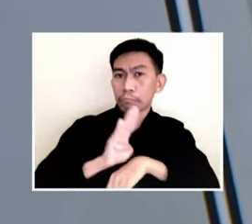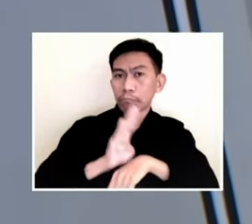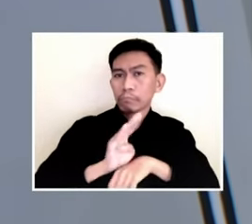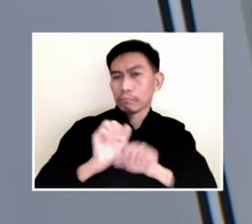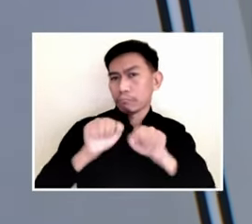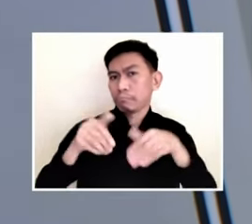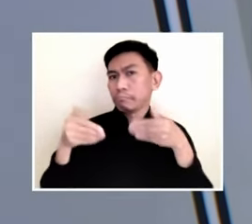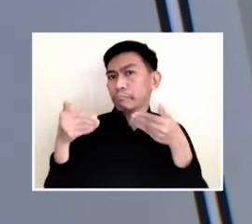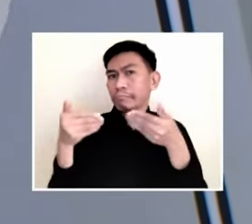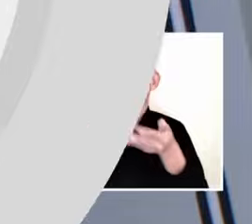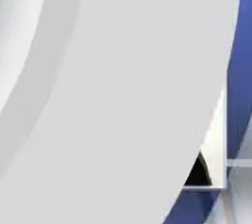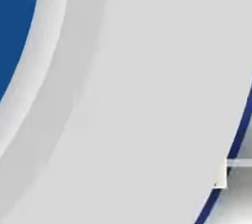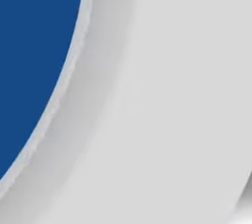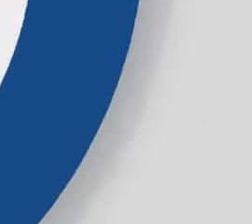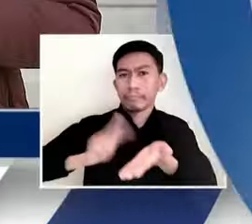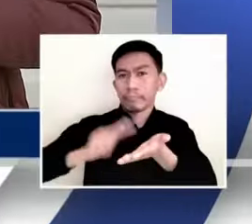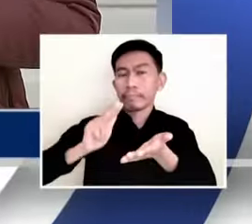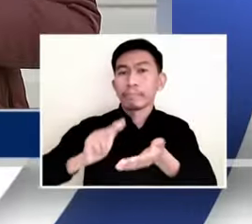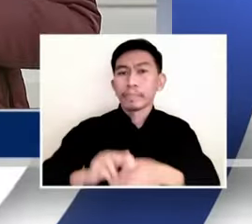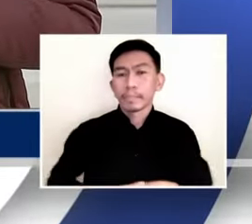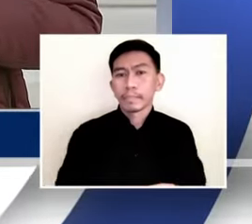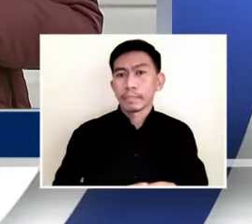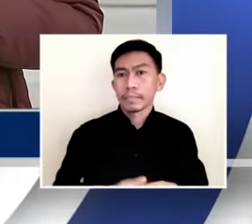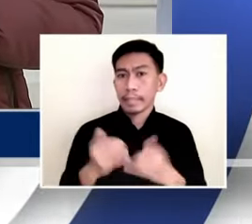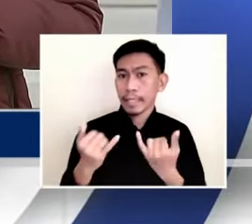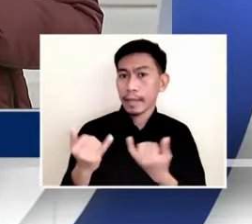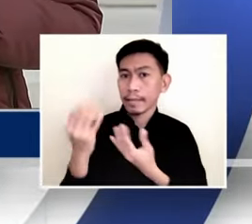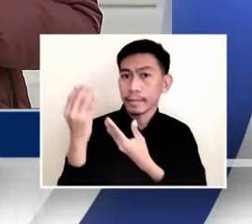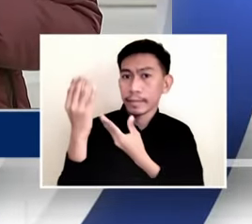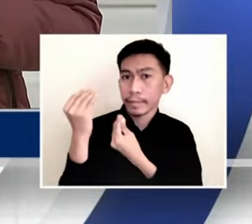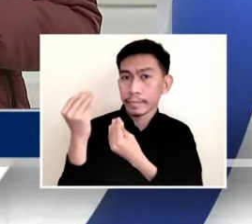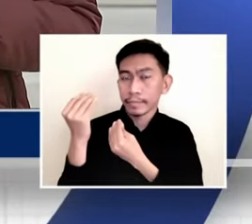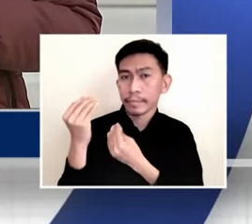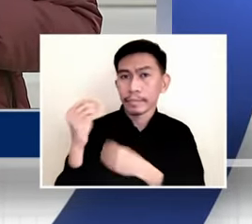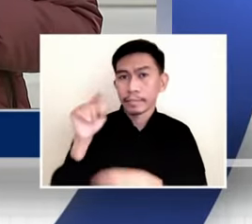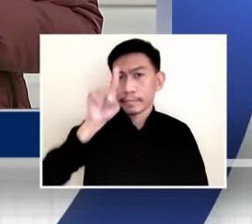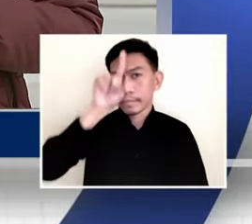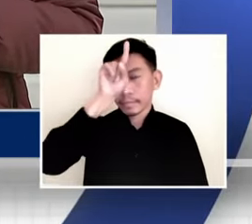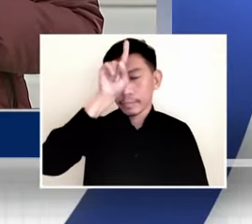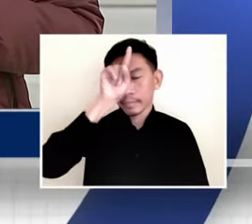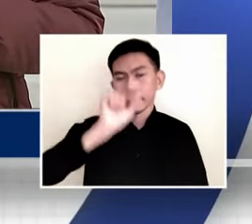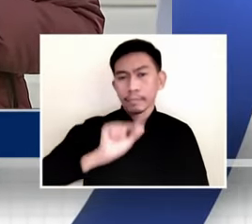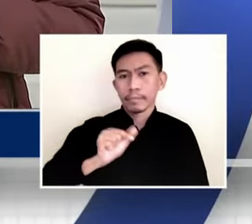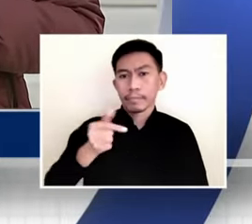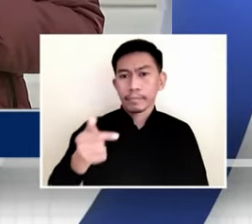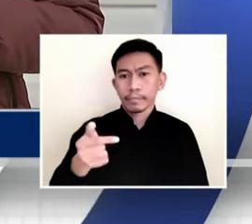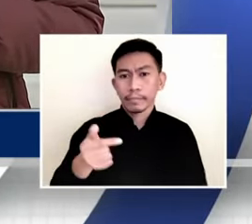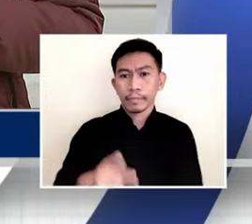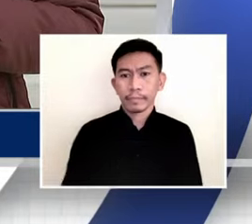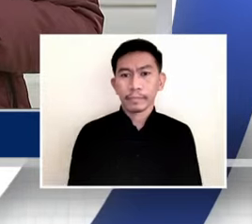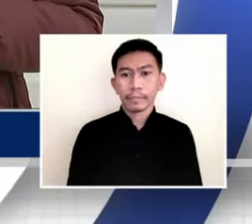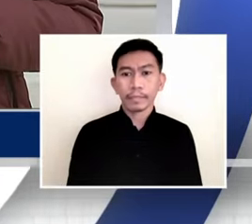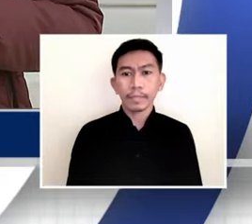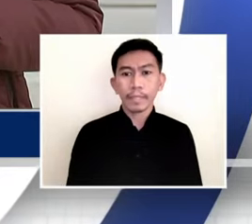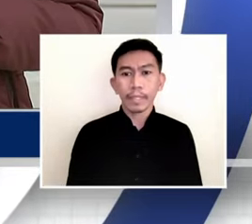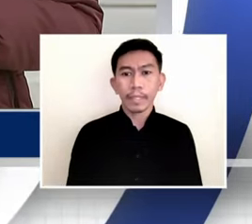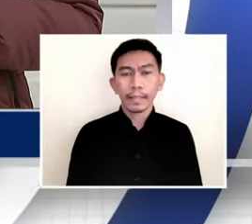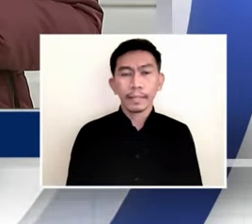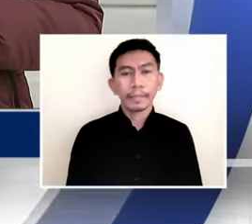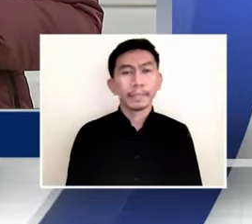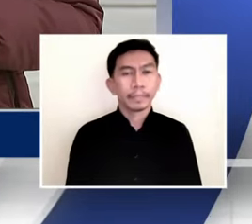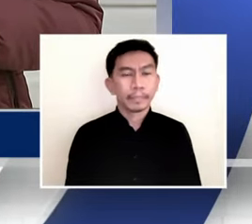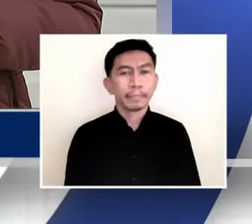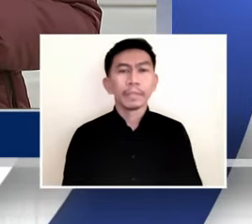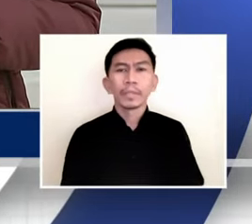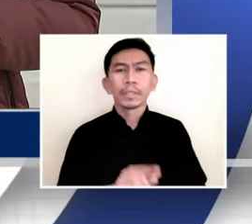malalagdaan. Live po mula sa Germany, nagpapatrol si Joyce Balancio. So Joyce, anong oras ang